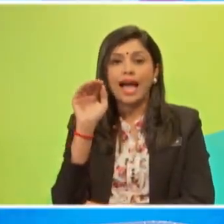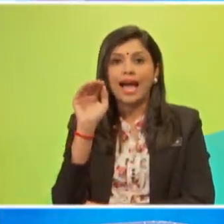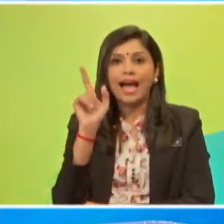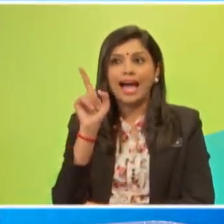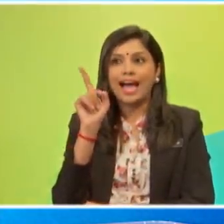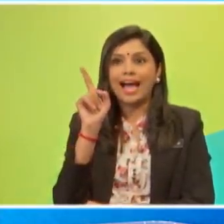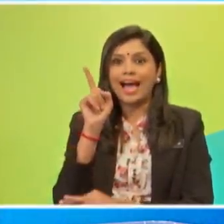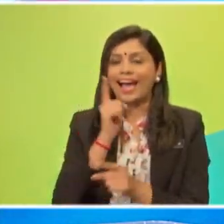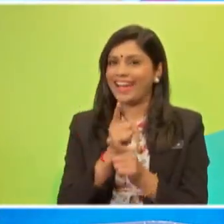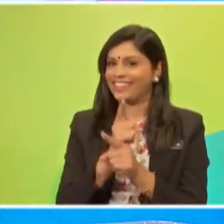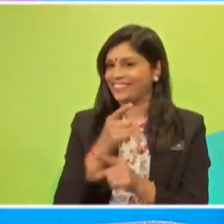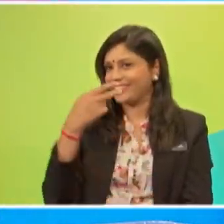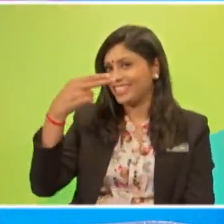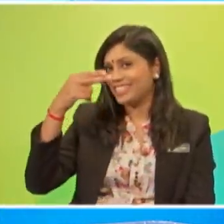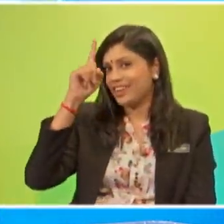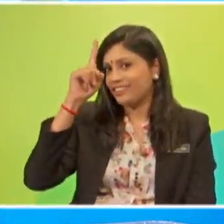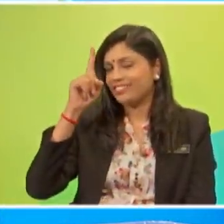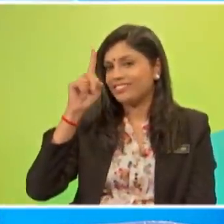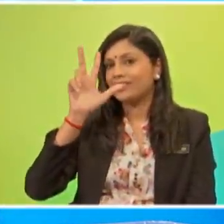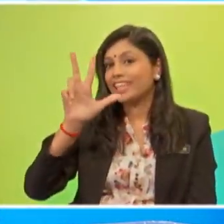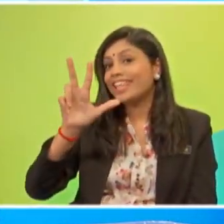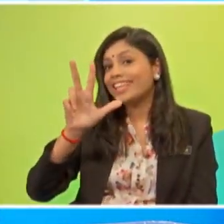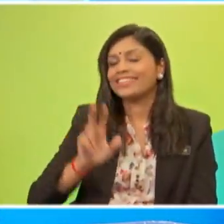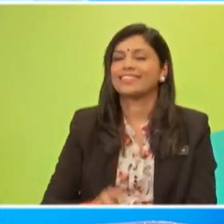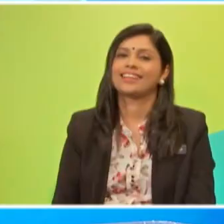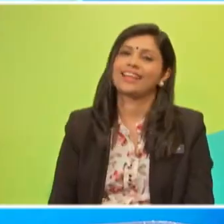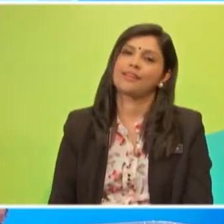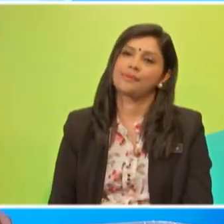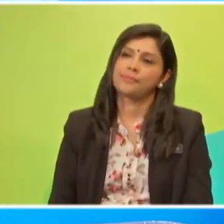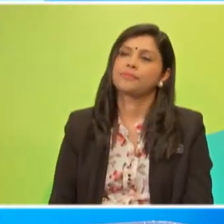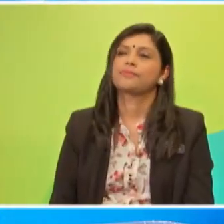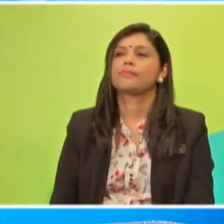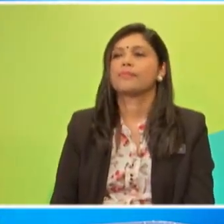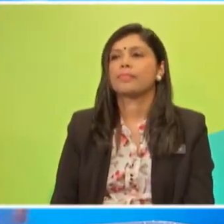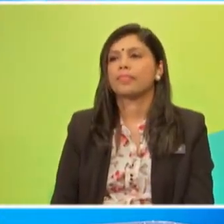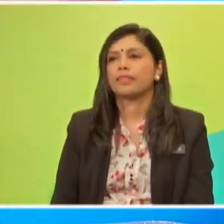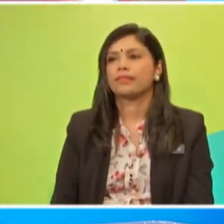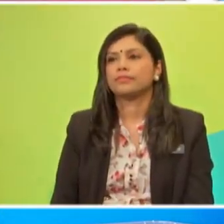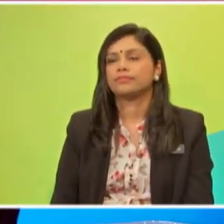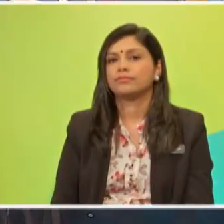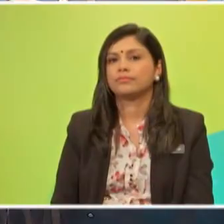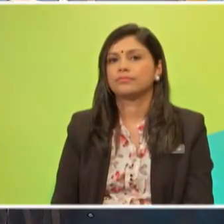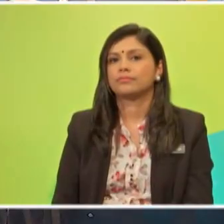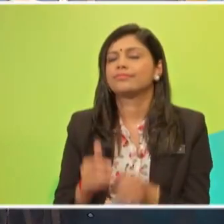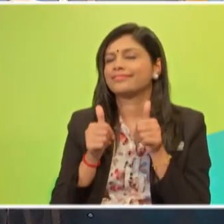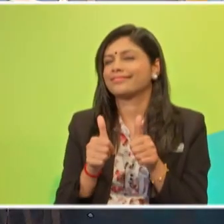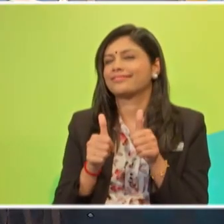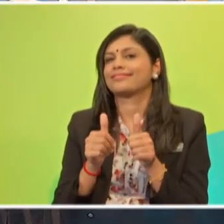Pandai betul lah Syah. Nombor di rumah. Inilah itu. Nombor tiga. Ya, nombor tiga. Okey, bagus. Saya pelangkan kat